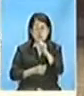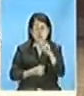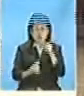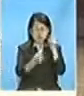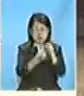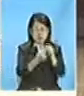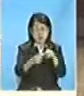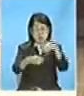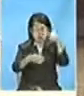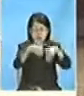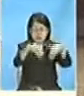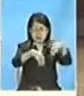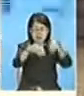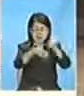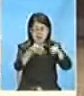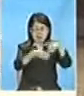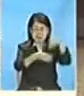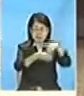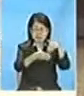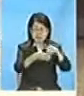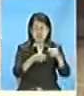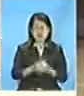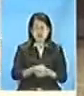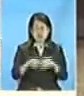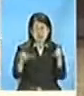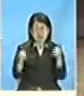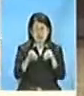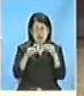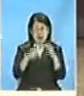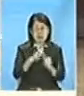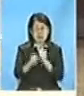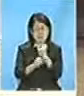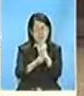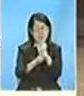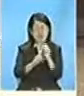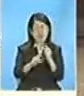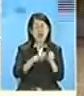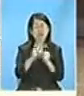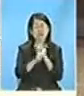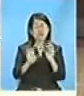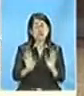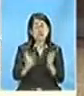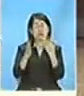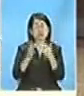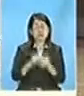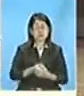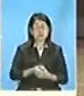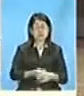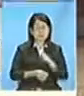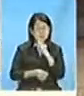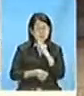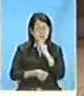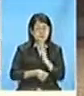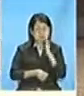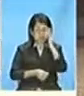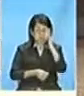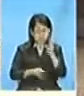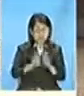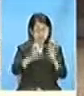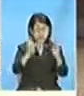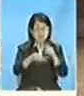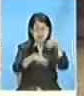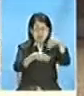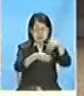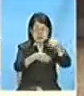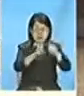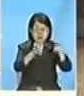ตั้งซึ่งจะครบการดำรงตำแหน่งในอีกหนึ่งปีเศษข้างหน้านั้นเนี่ยถ้ามีการเลือกตั้งสมาชิกวุฒิสภ